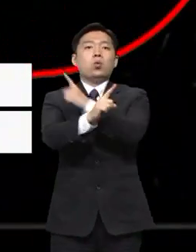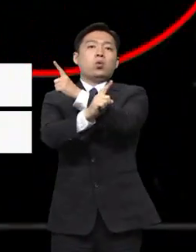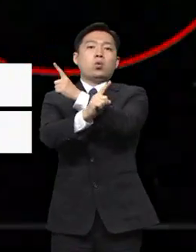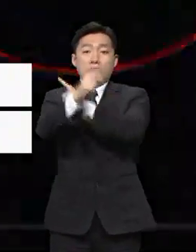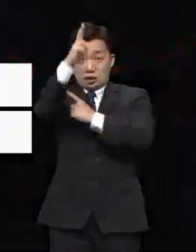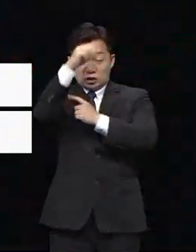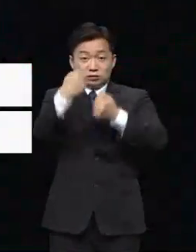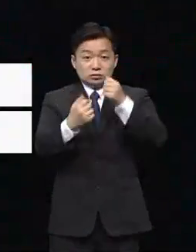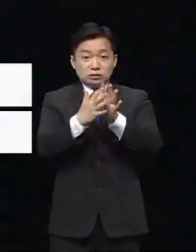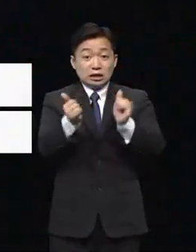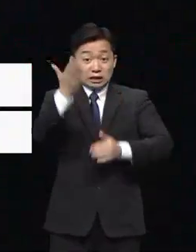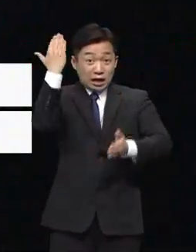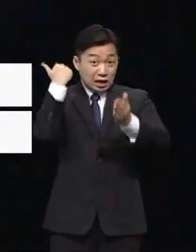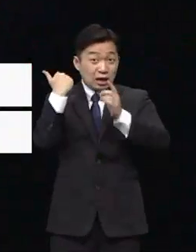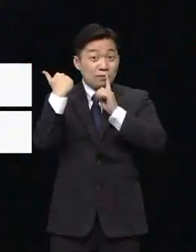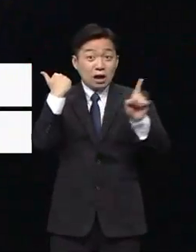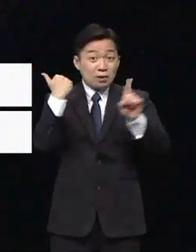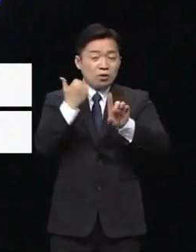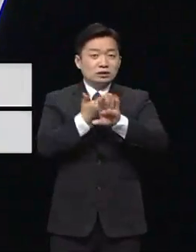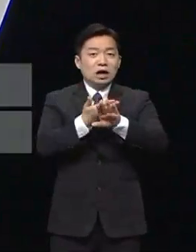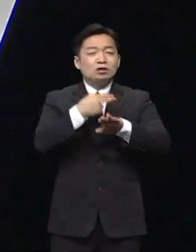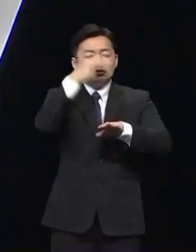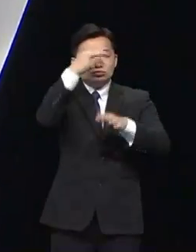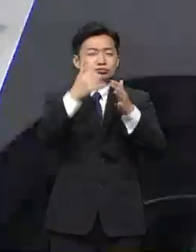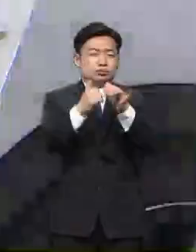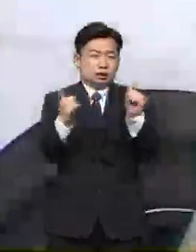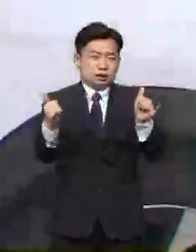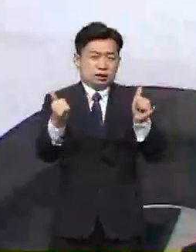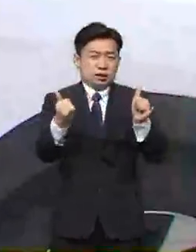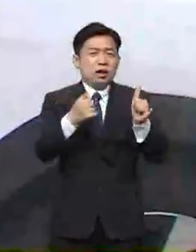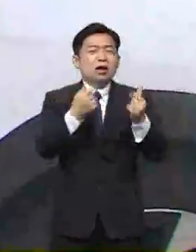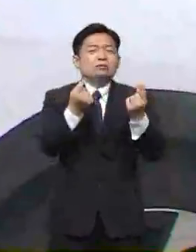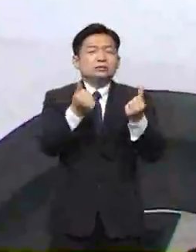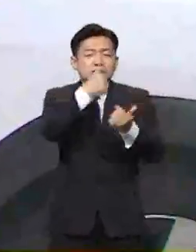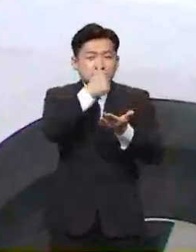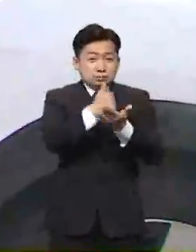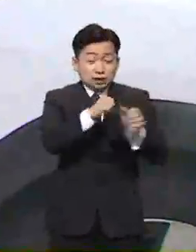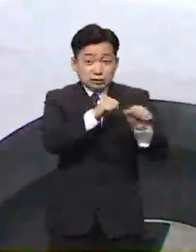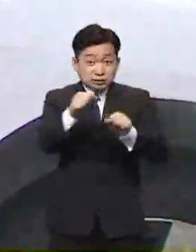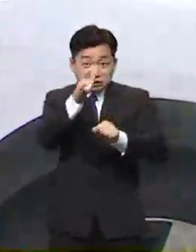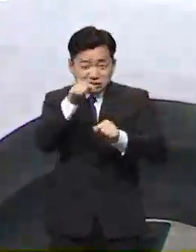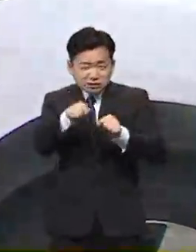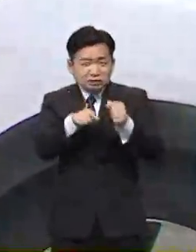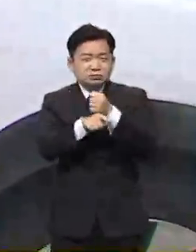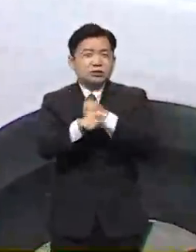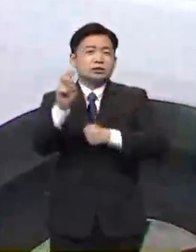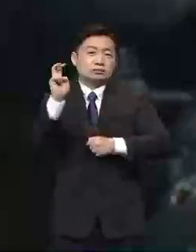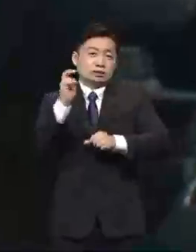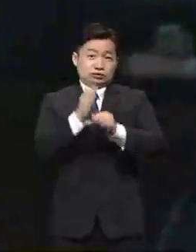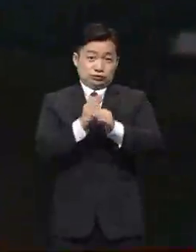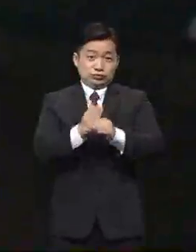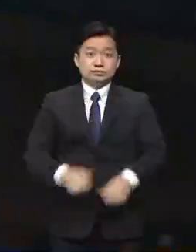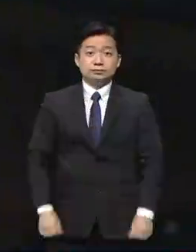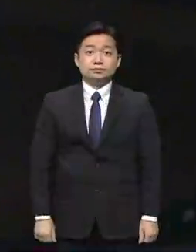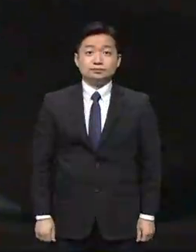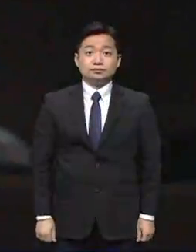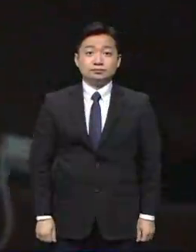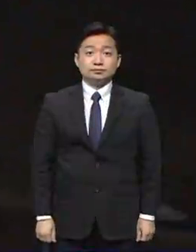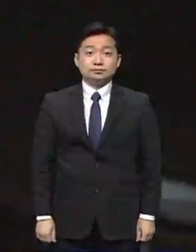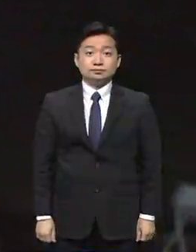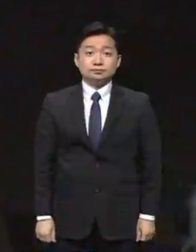경찰은 기사들이 과거에도 다른 취객을 상대로 비슷한 범행을 한 적이 있는지도 수사하고 있습니다. SBS 장훈경입니다.